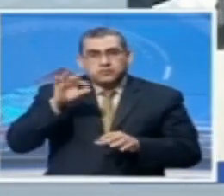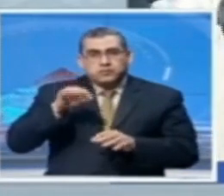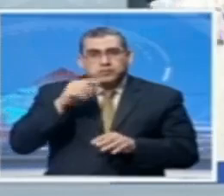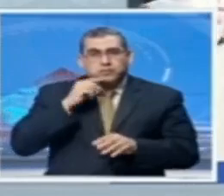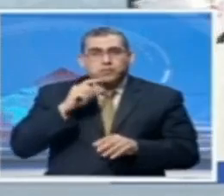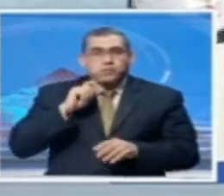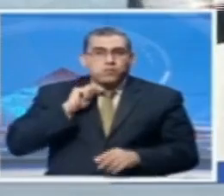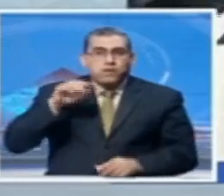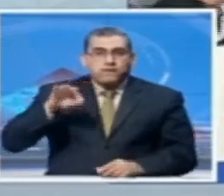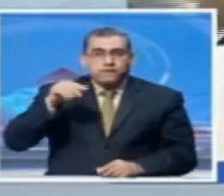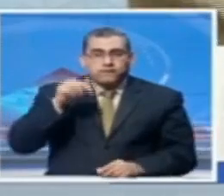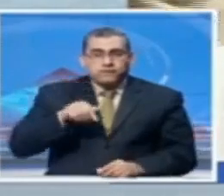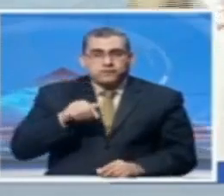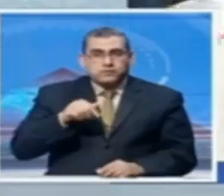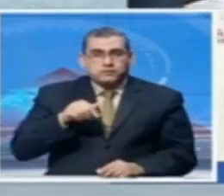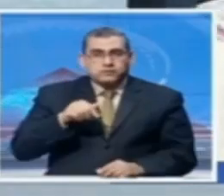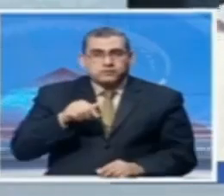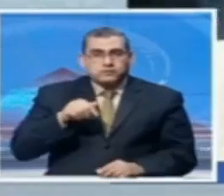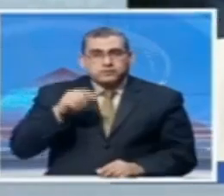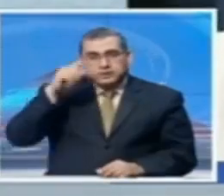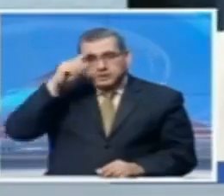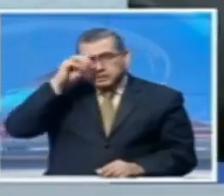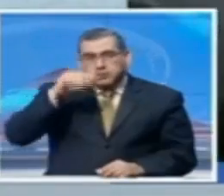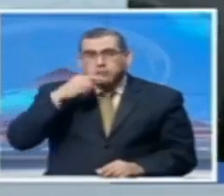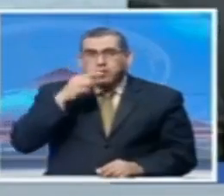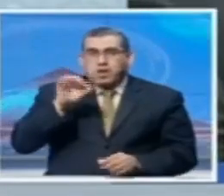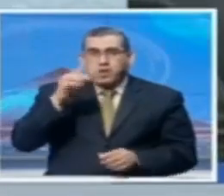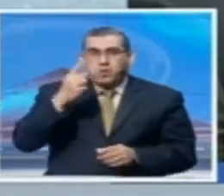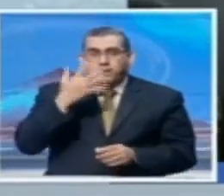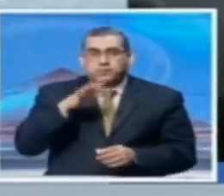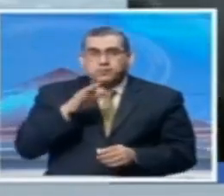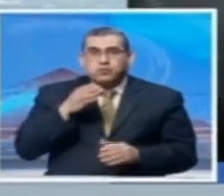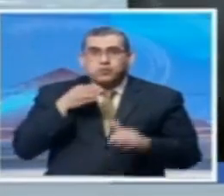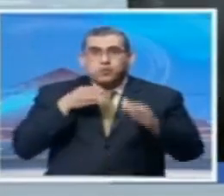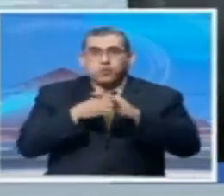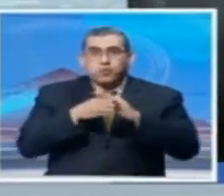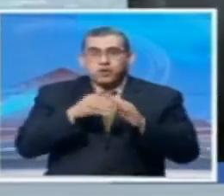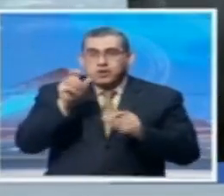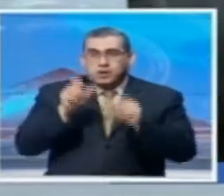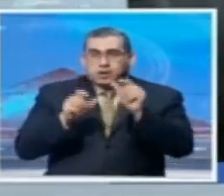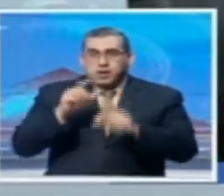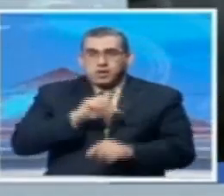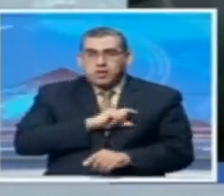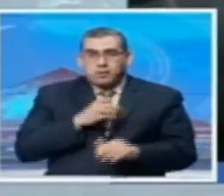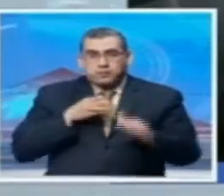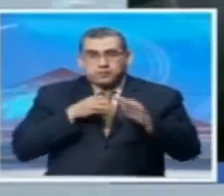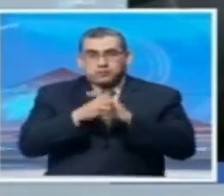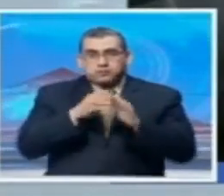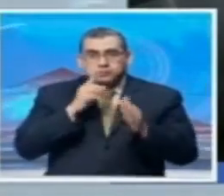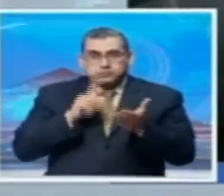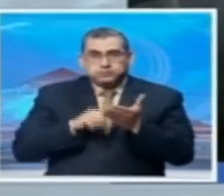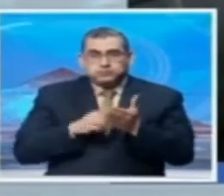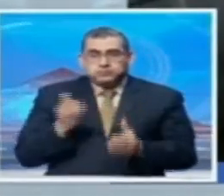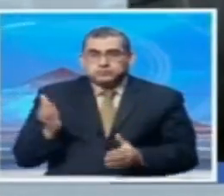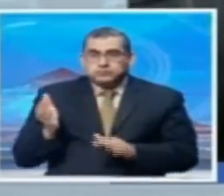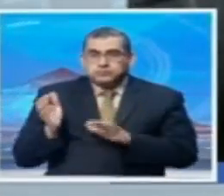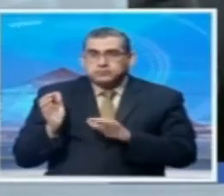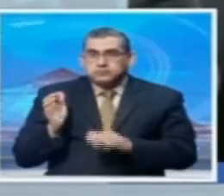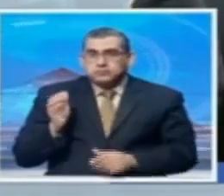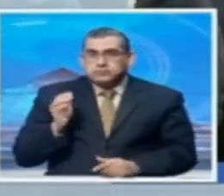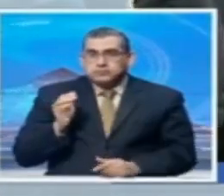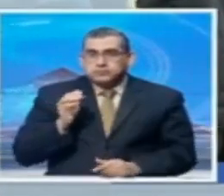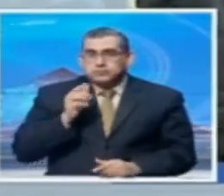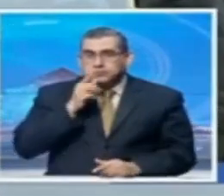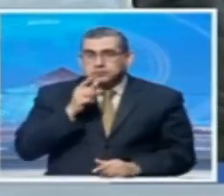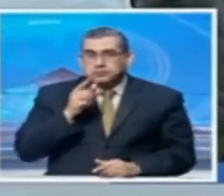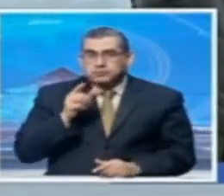بتاع الامتحان. ولكن مع مرور الوقت الأولاد دخلوا وبلغت نسبة حتى اللي